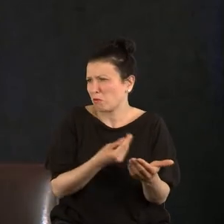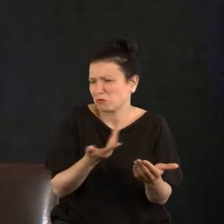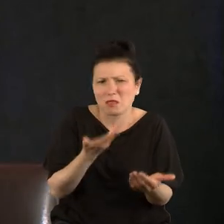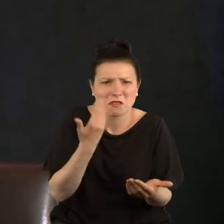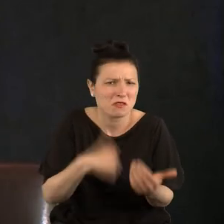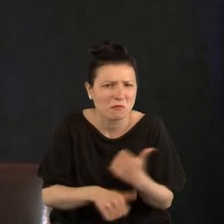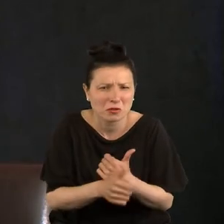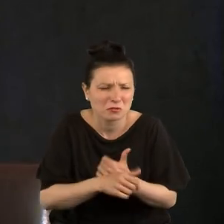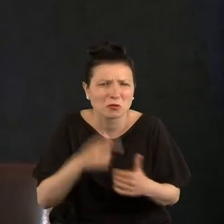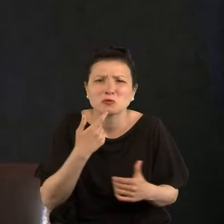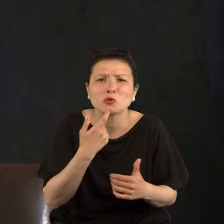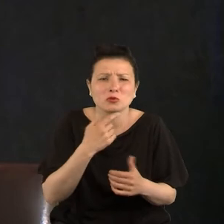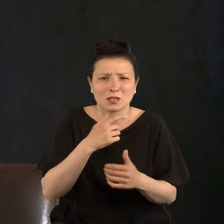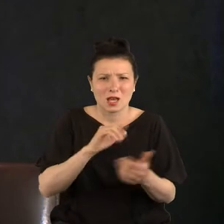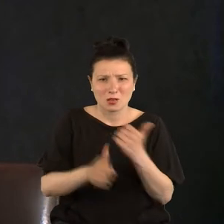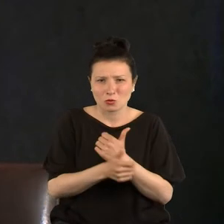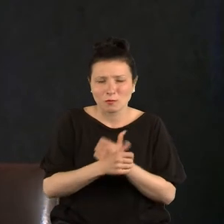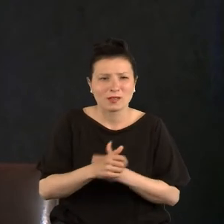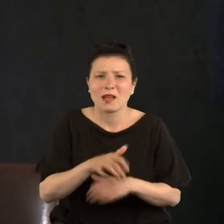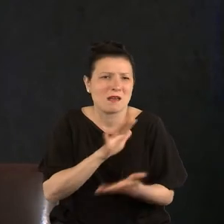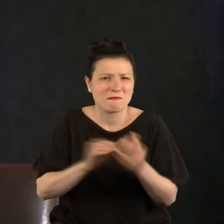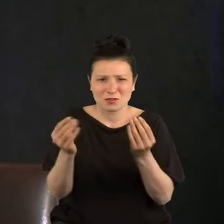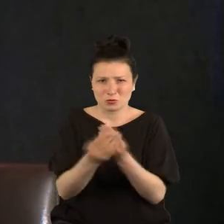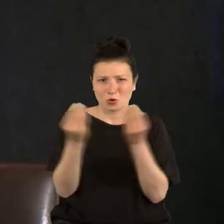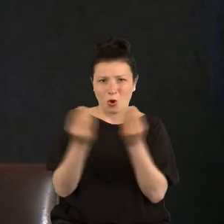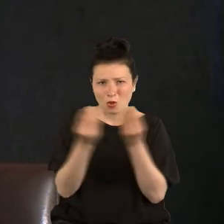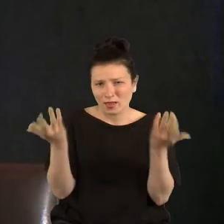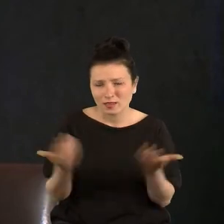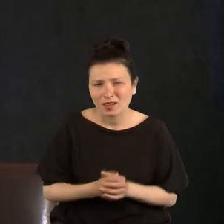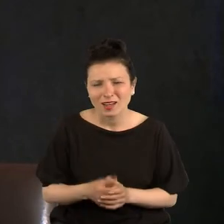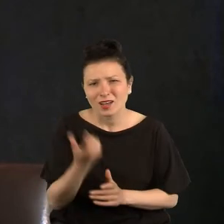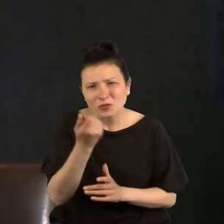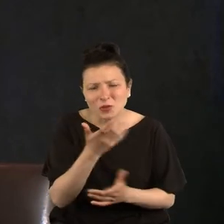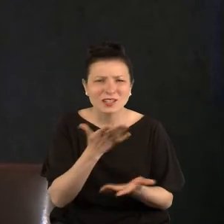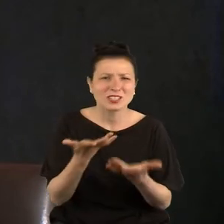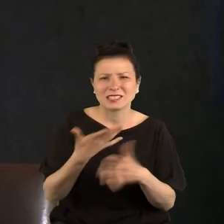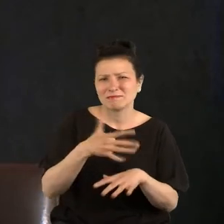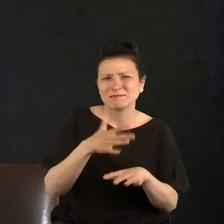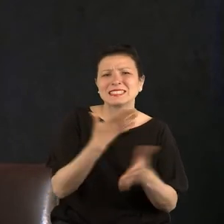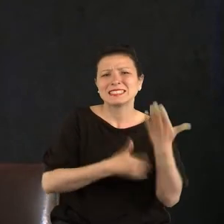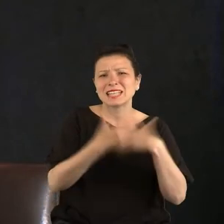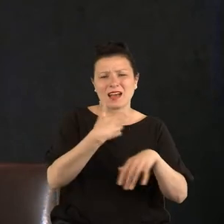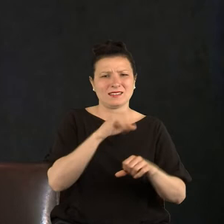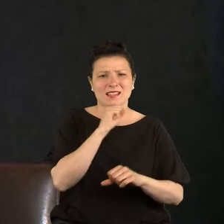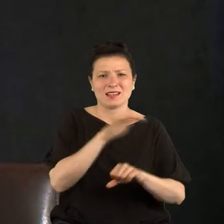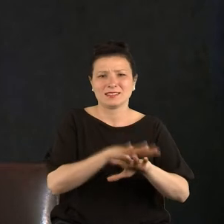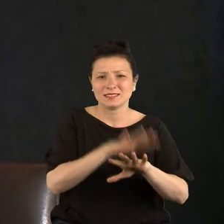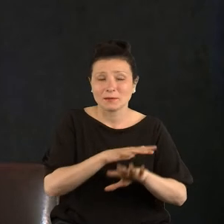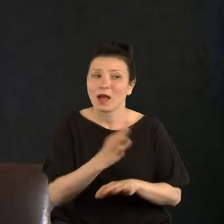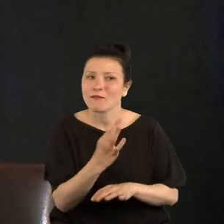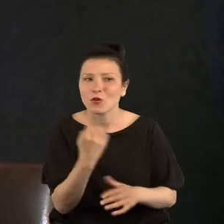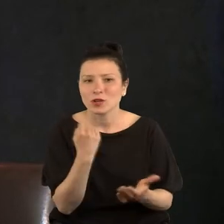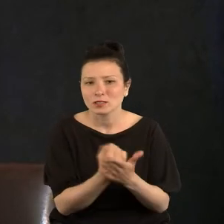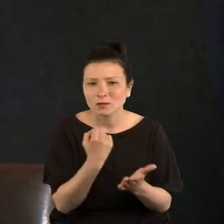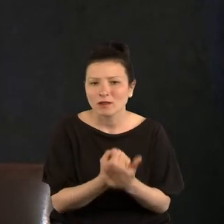szkolono, to też były jakby... Więc trochę to takie za przeszłości gdzieś systemu, ale jeżeli chodzi o twoją sprawę, to